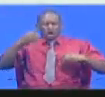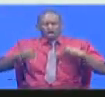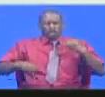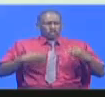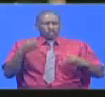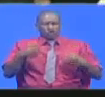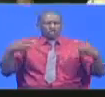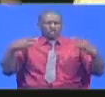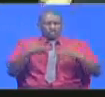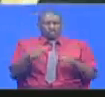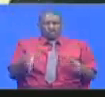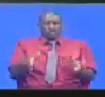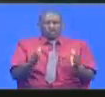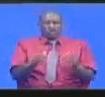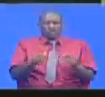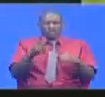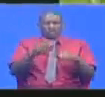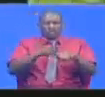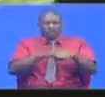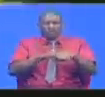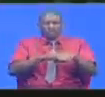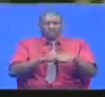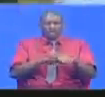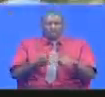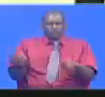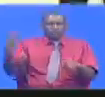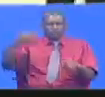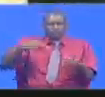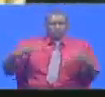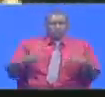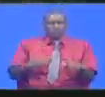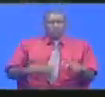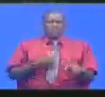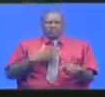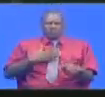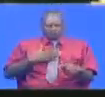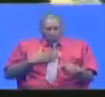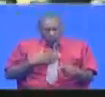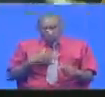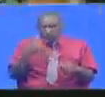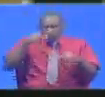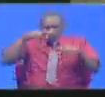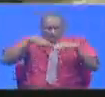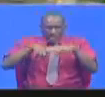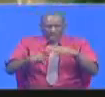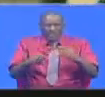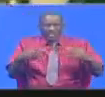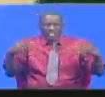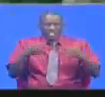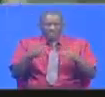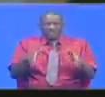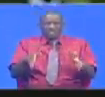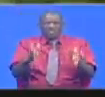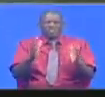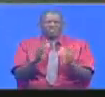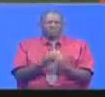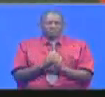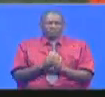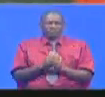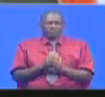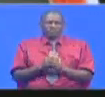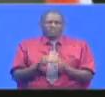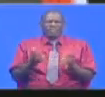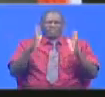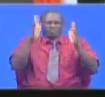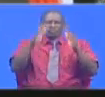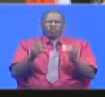namna tofauti, kuanzia wakati wa kuwasili kwa wageni wa heshima ambao waliwasili kwa staili za kila aina. Sherehe